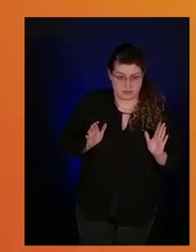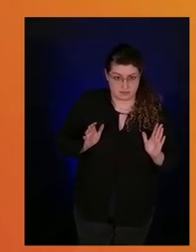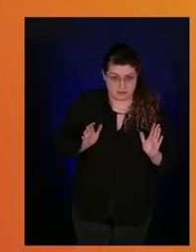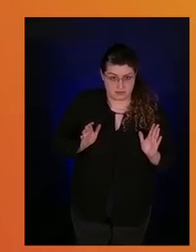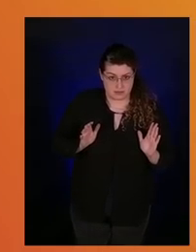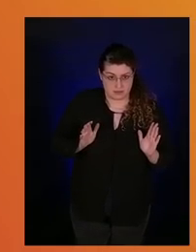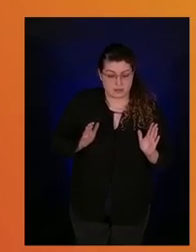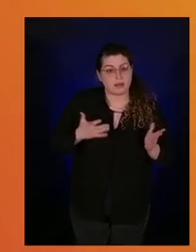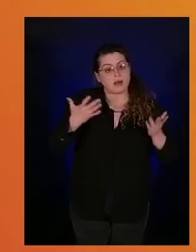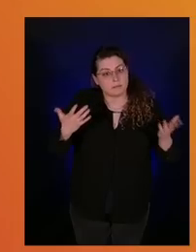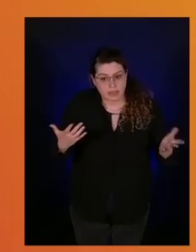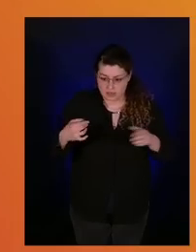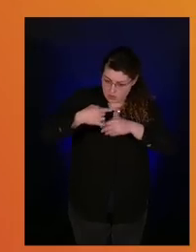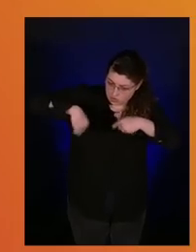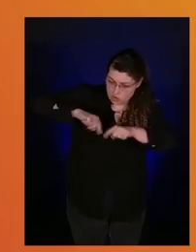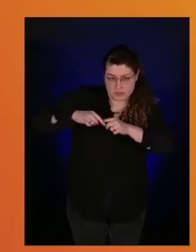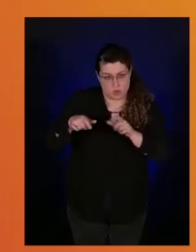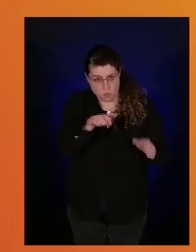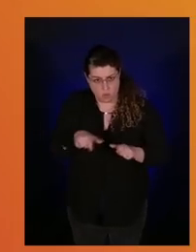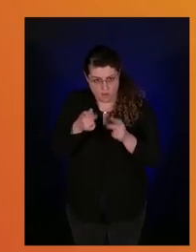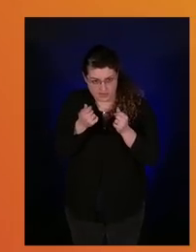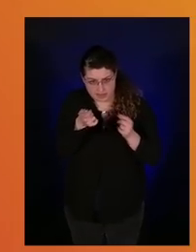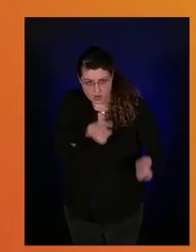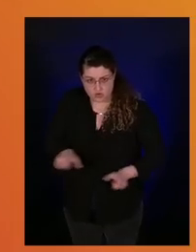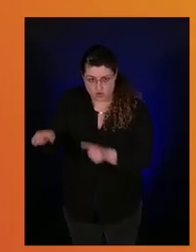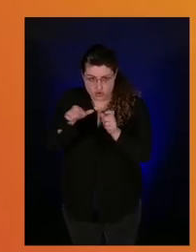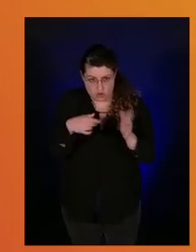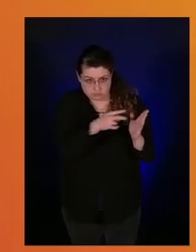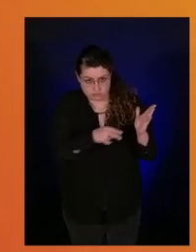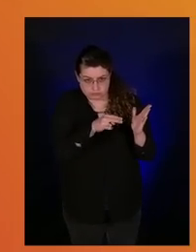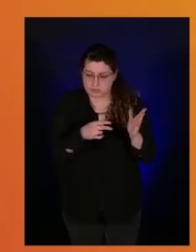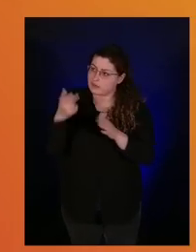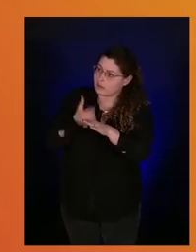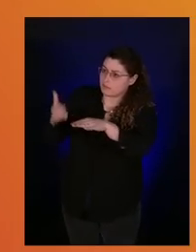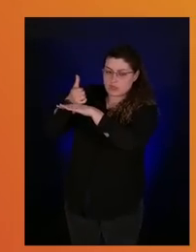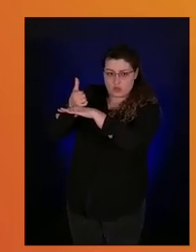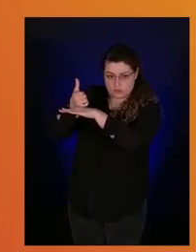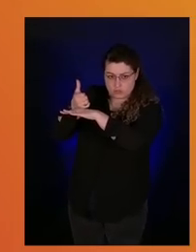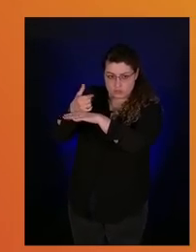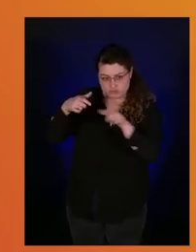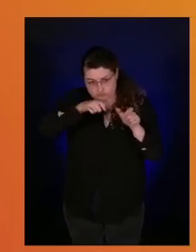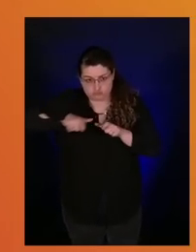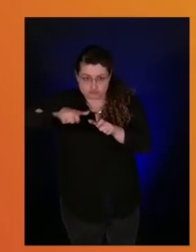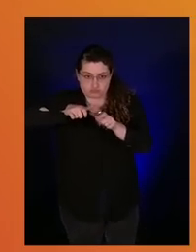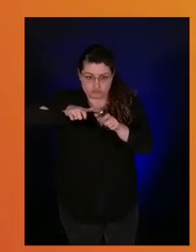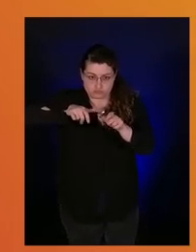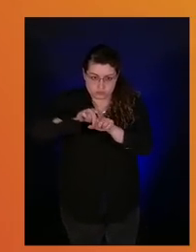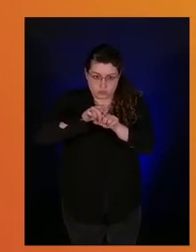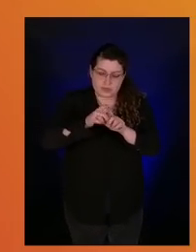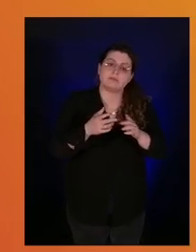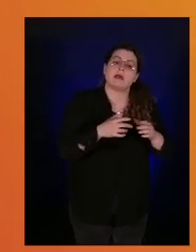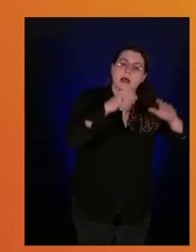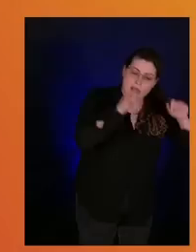Elle a été vérifiée par la commission financière de contrôle, certifiée par le commissaire aux comptes et approuvée par la commission exécutive